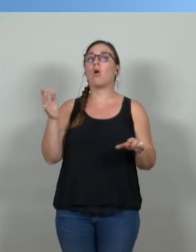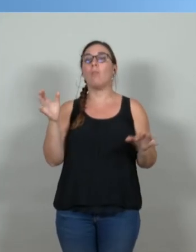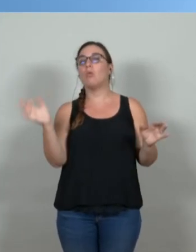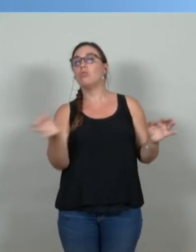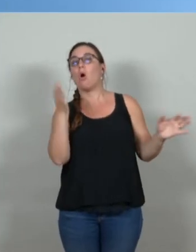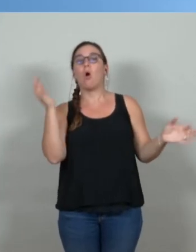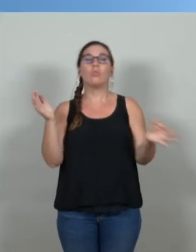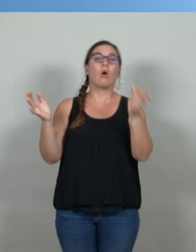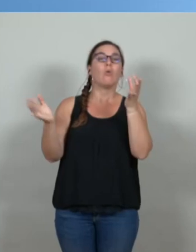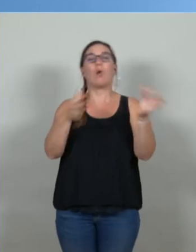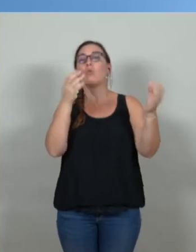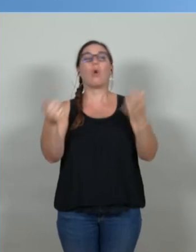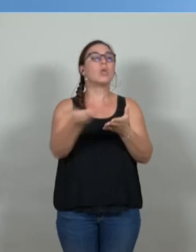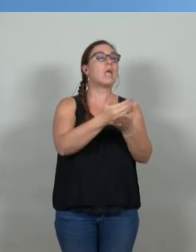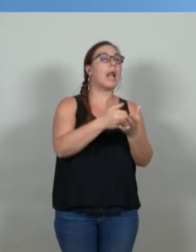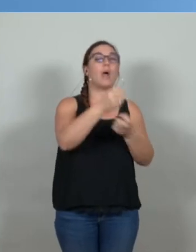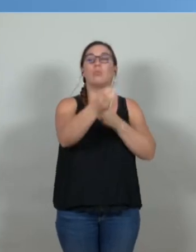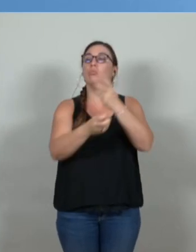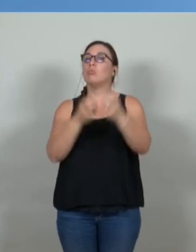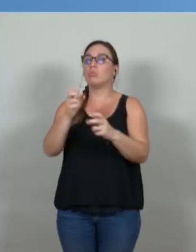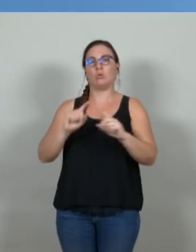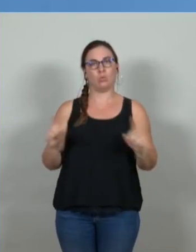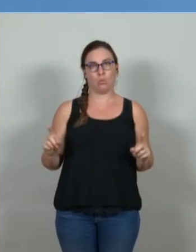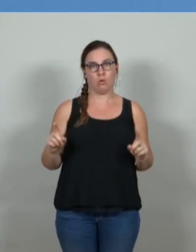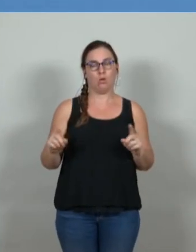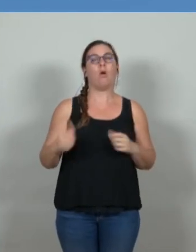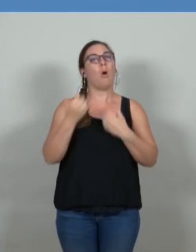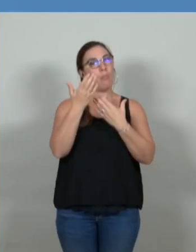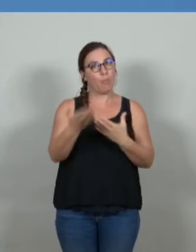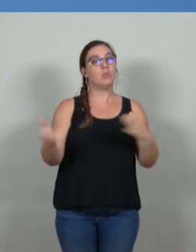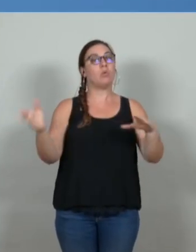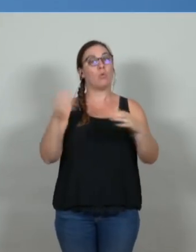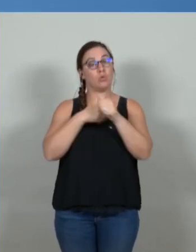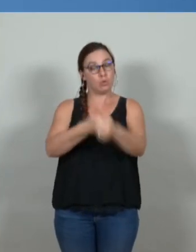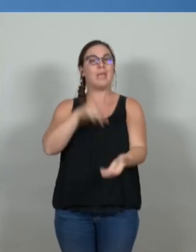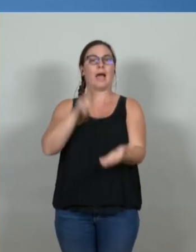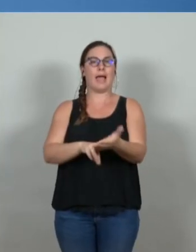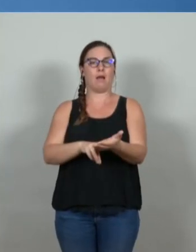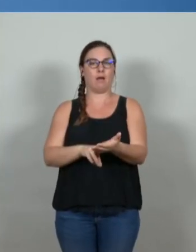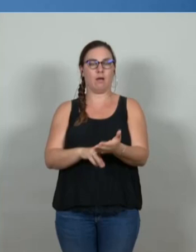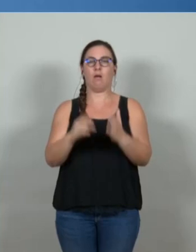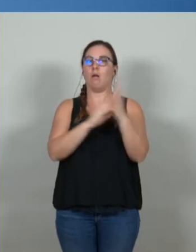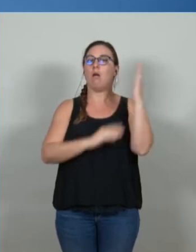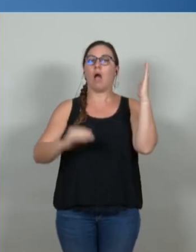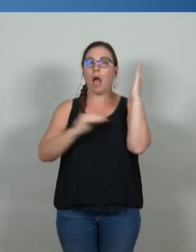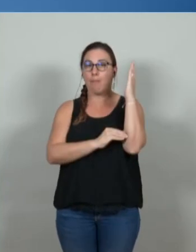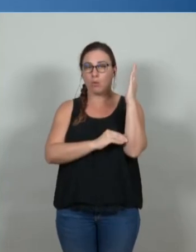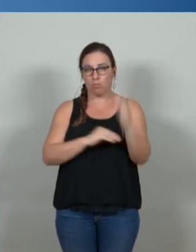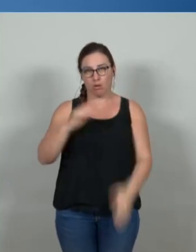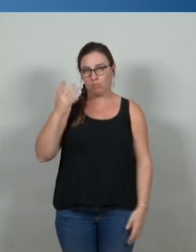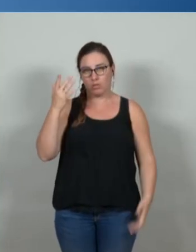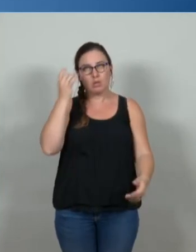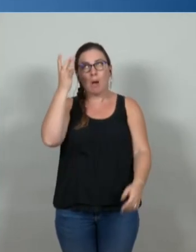j'en parlais tout à l'heure donc évidemment ces propositions doivent être adossées au réel voilà vos amendements sont complètement délirants